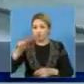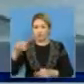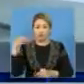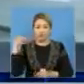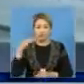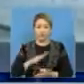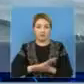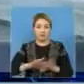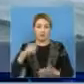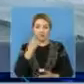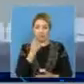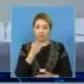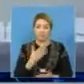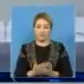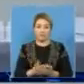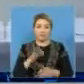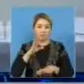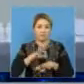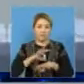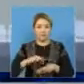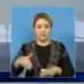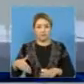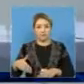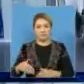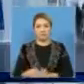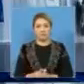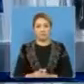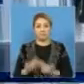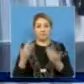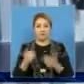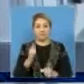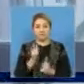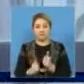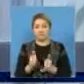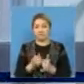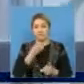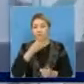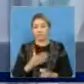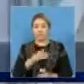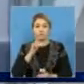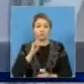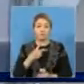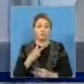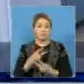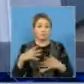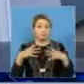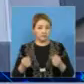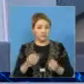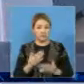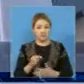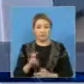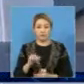очищения крови при острой и хронической почечной недостаточности. В частности, значительно проще следить за своим здоровьем стало мугалжарцу